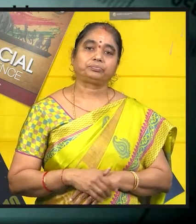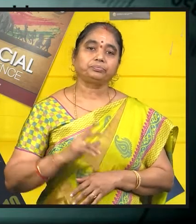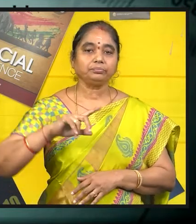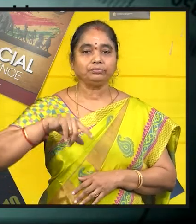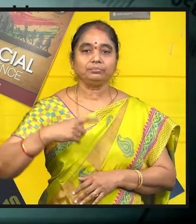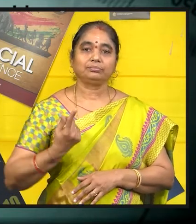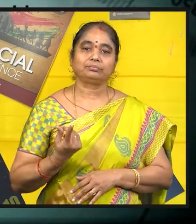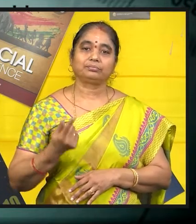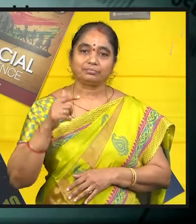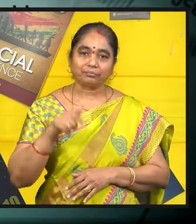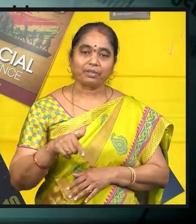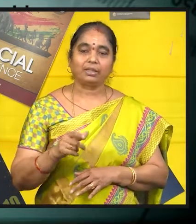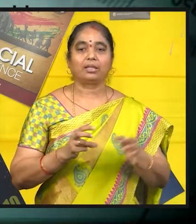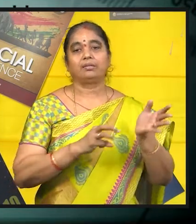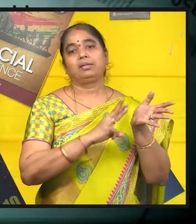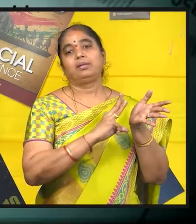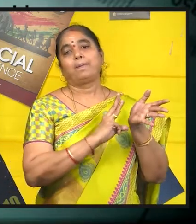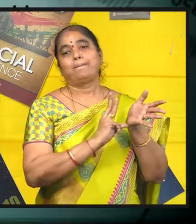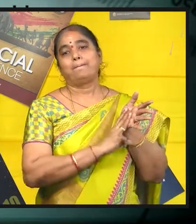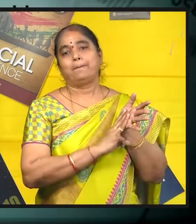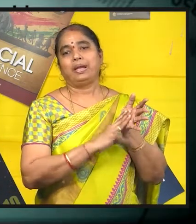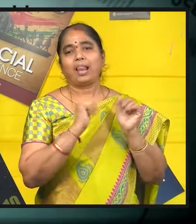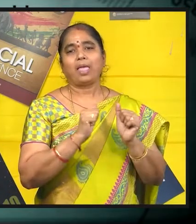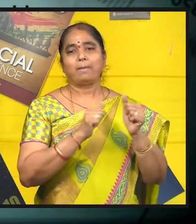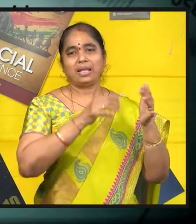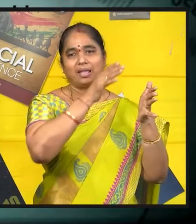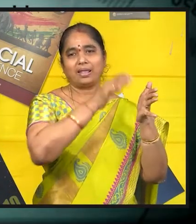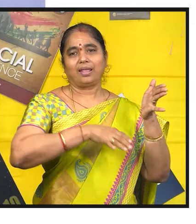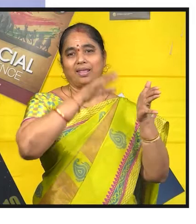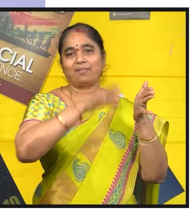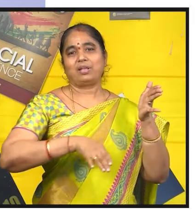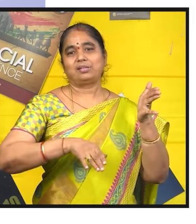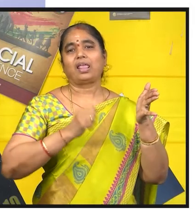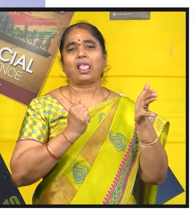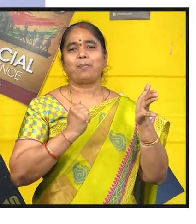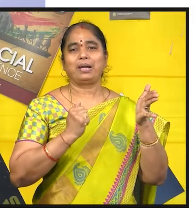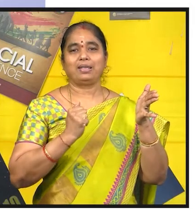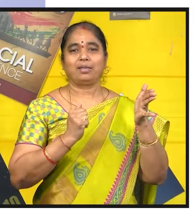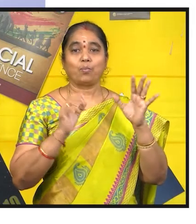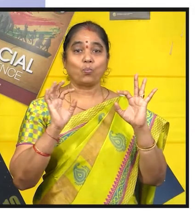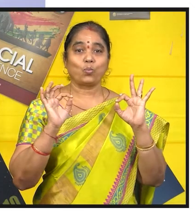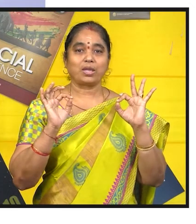சரி, இப்போ அடுத்தது வரப்போகிறோம், இந்த தனிமங்களை எவ்வாறு வரிசைப்படுத்த போகிறோம், அது மிக முக்கியமானது.